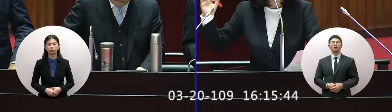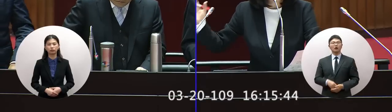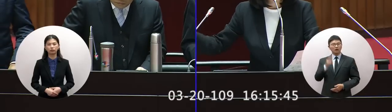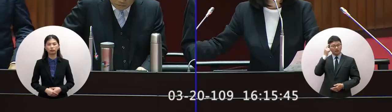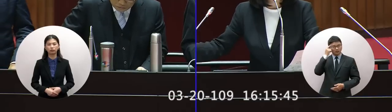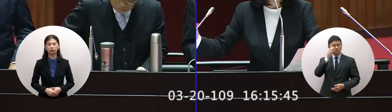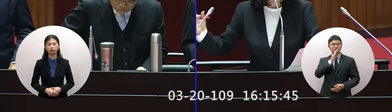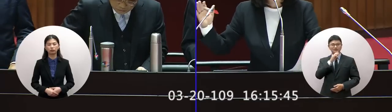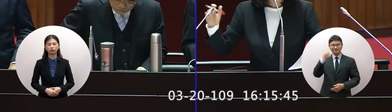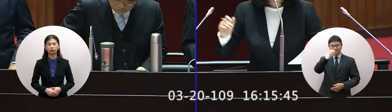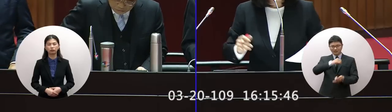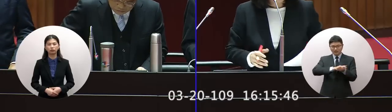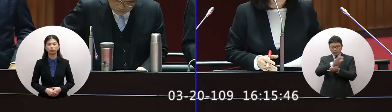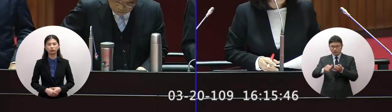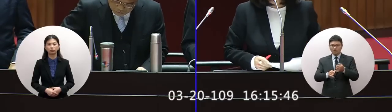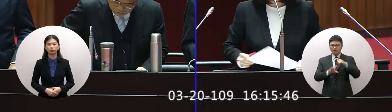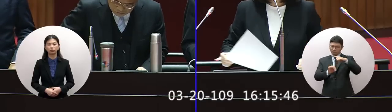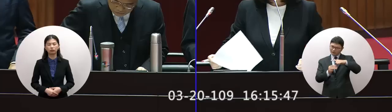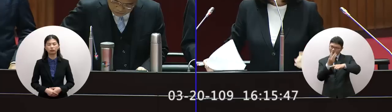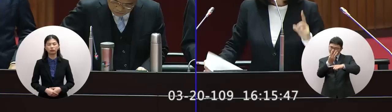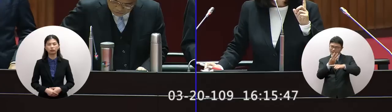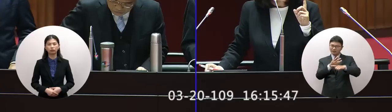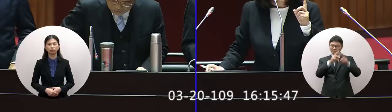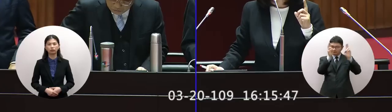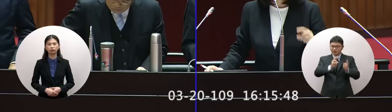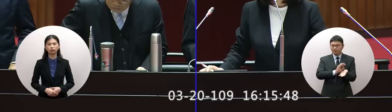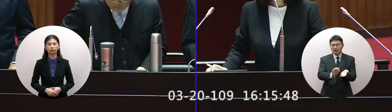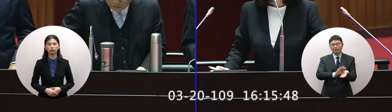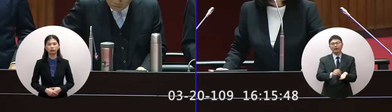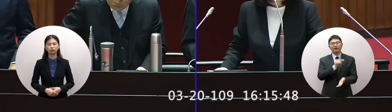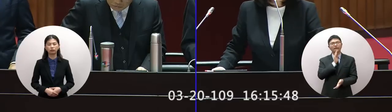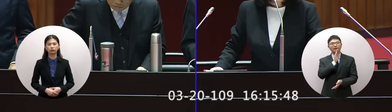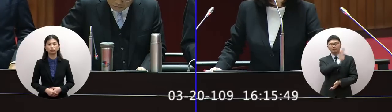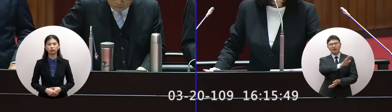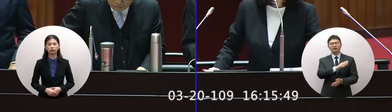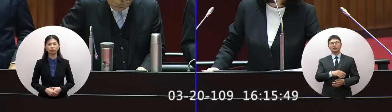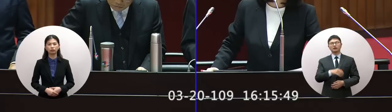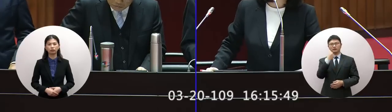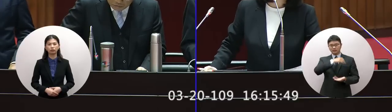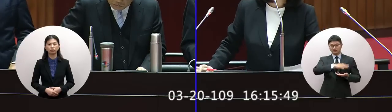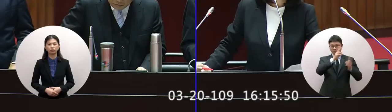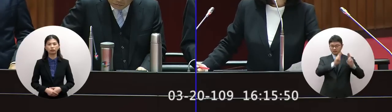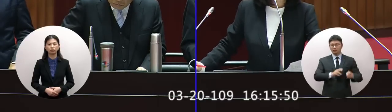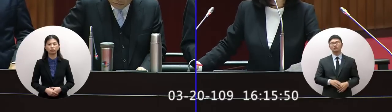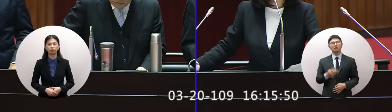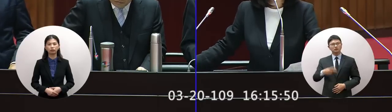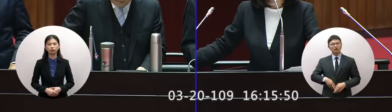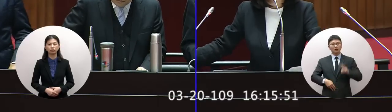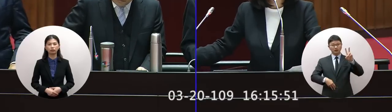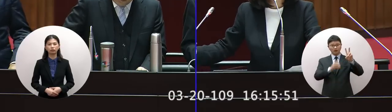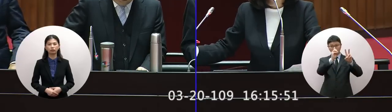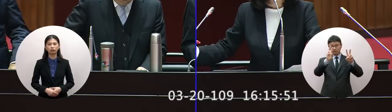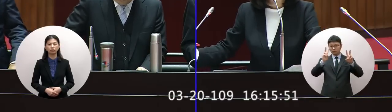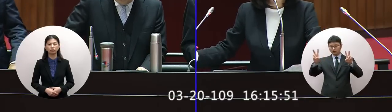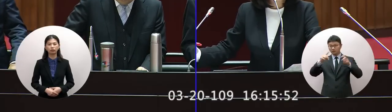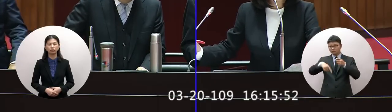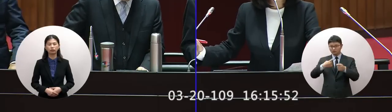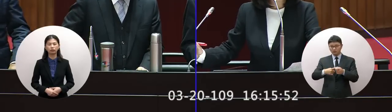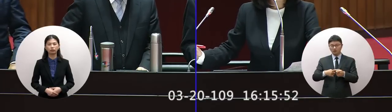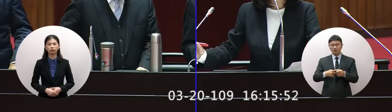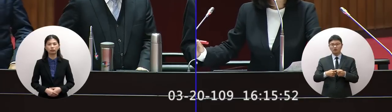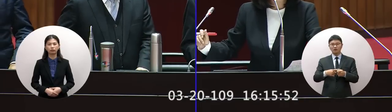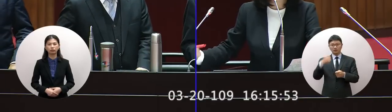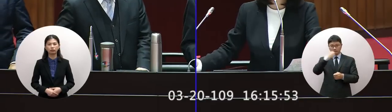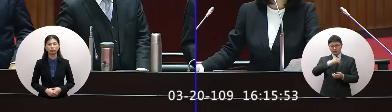全台湾用电量的3%。同时，在2022年的时候，台积电它做了